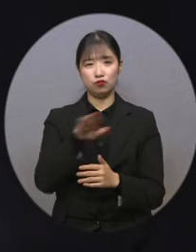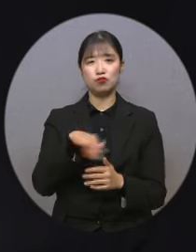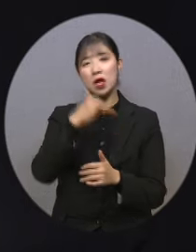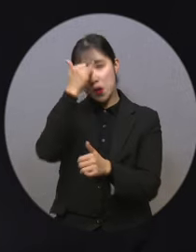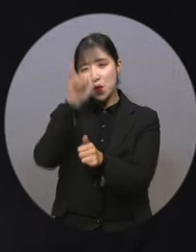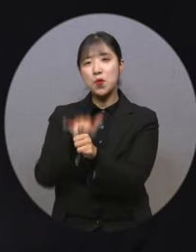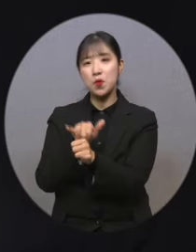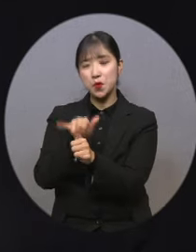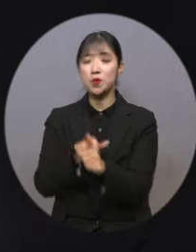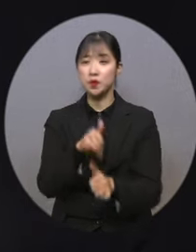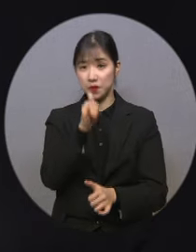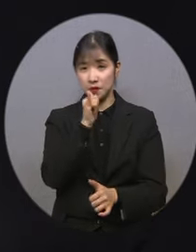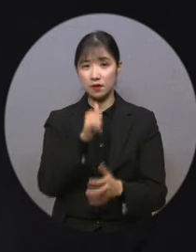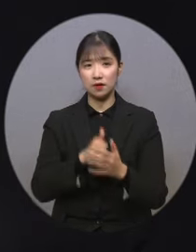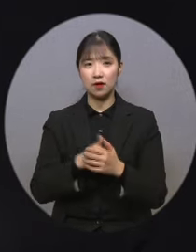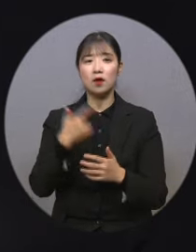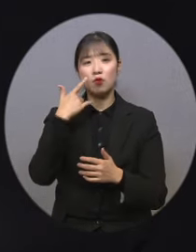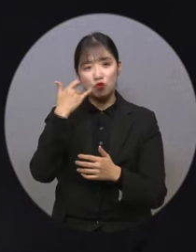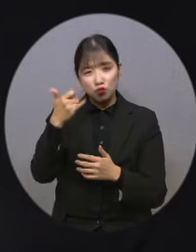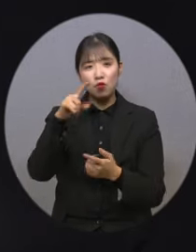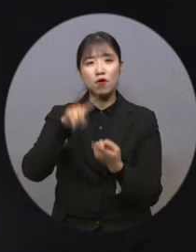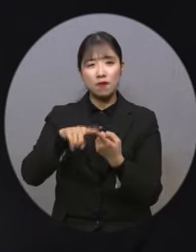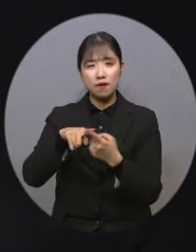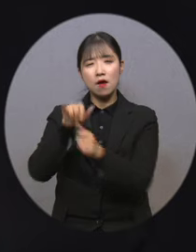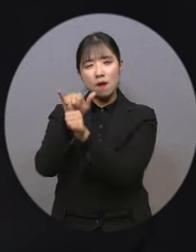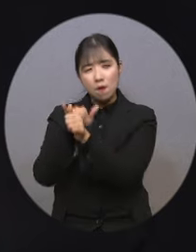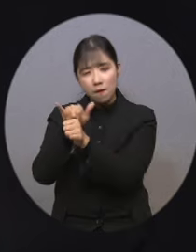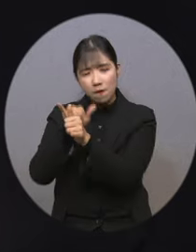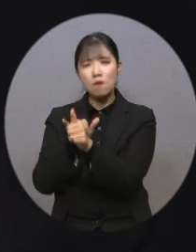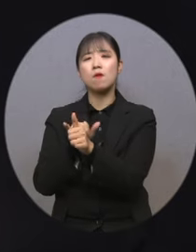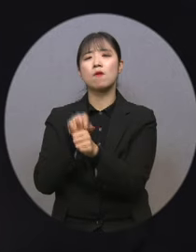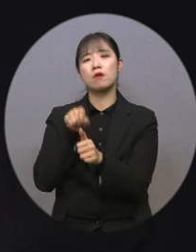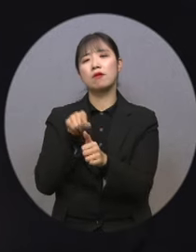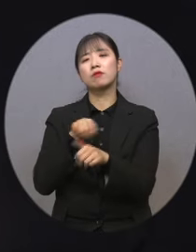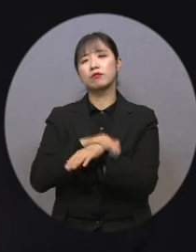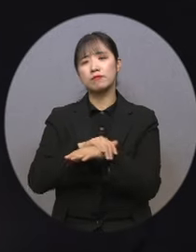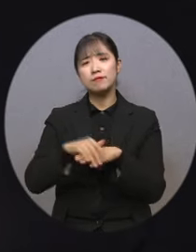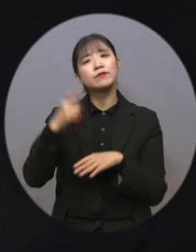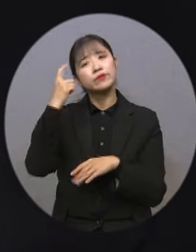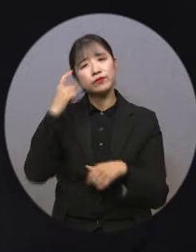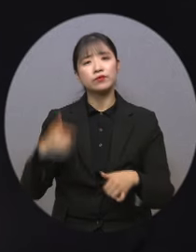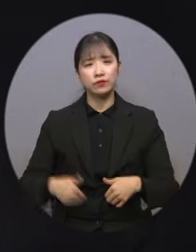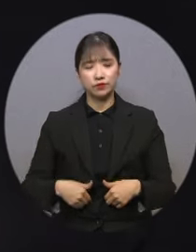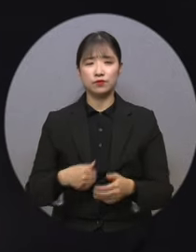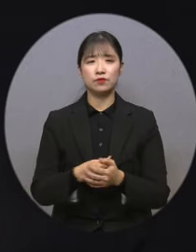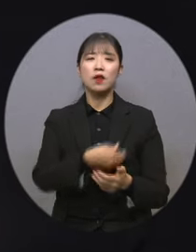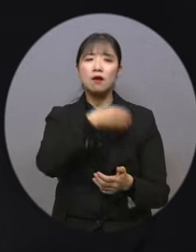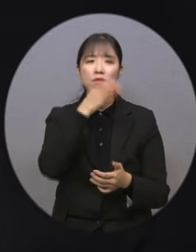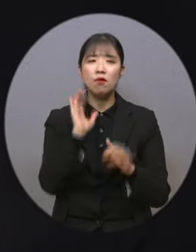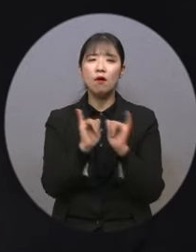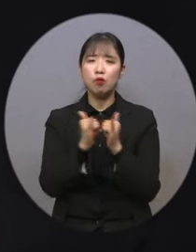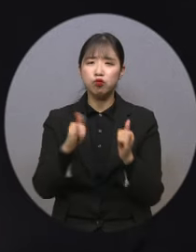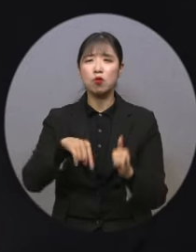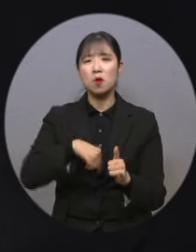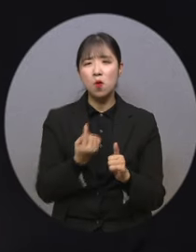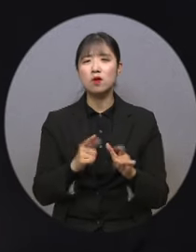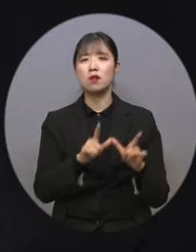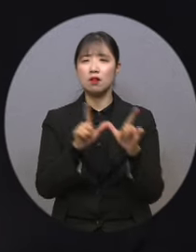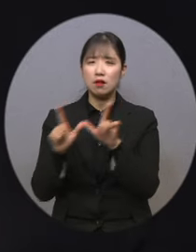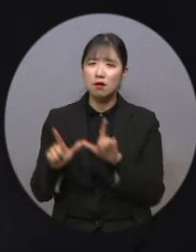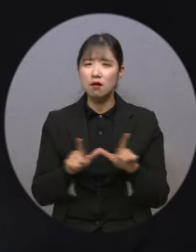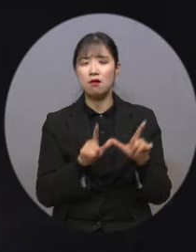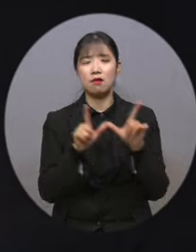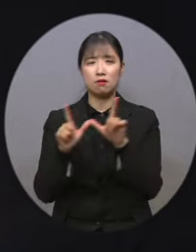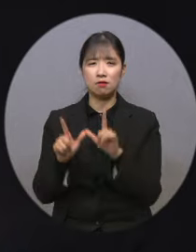효도가 있는데 부모에 대한 효도를 제일 먼저 우리가 생각이 되는데 나의 되신 분이 그냥 혼자 사시면서